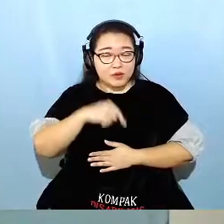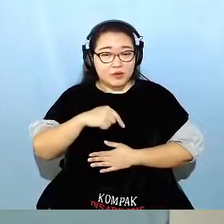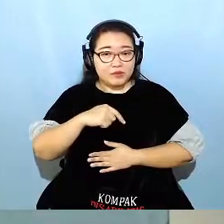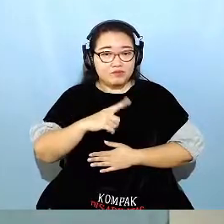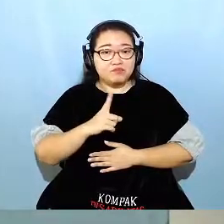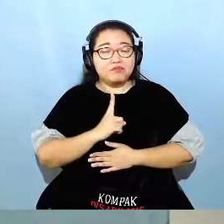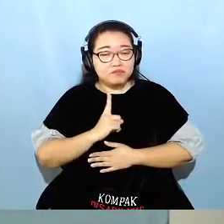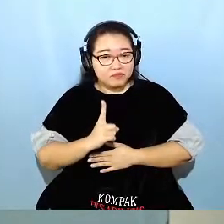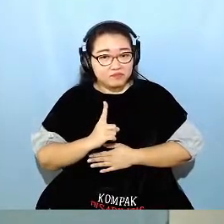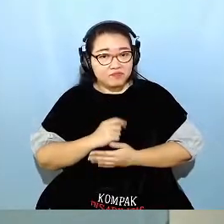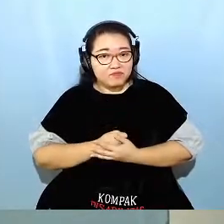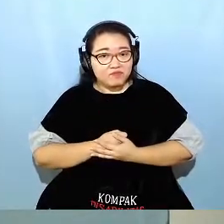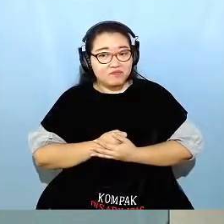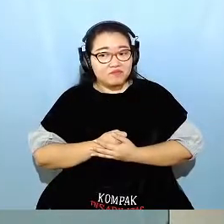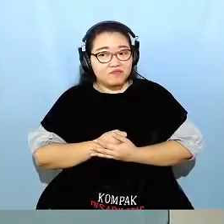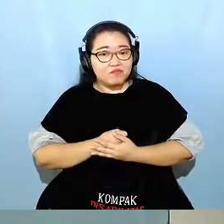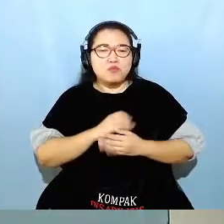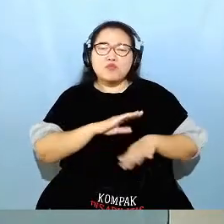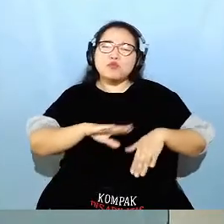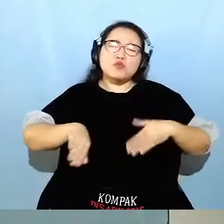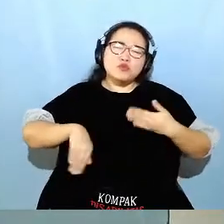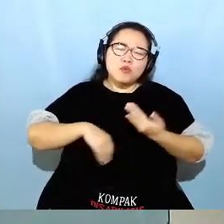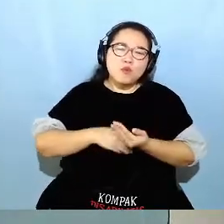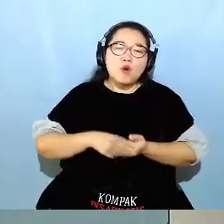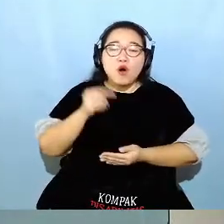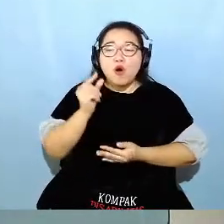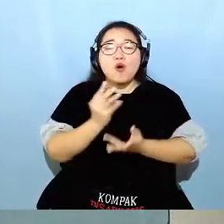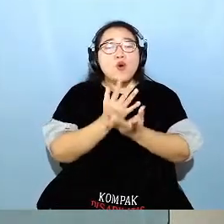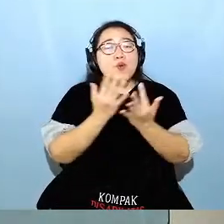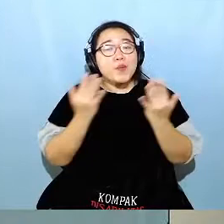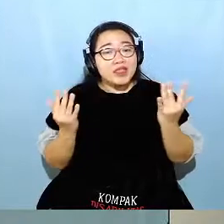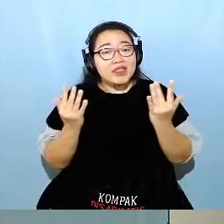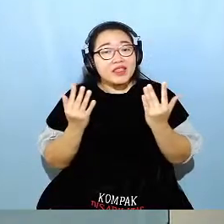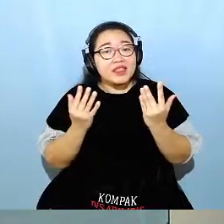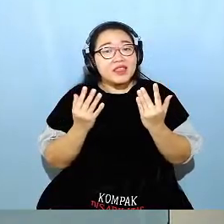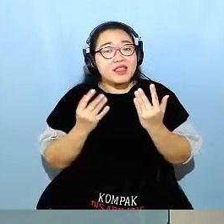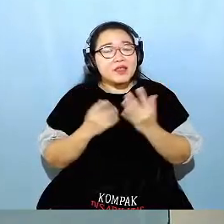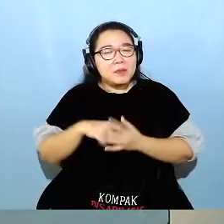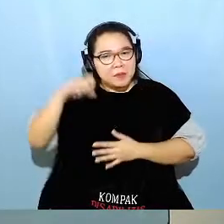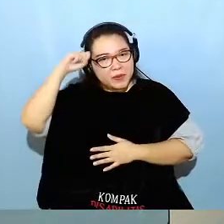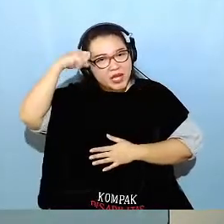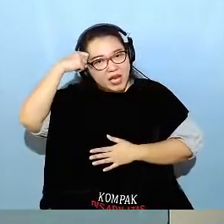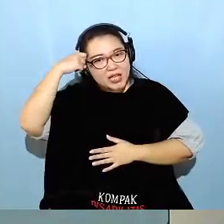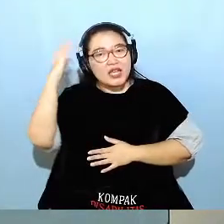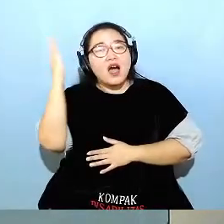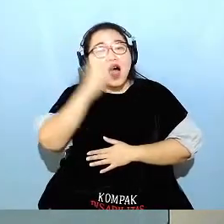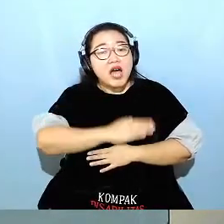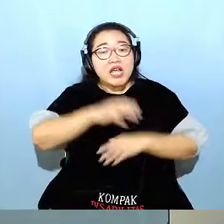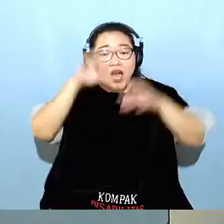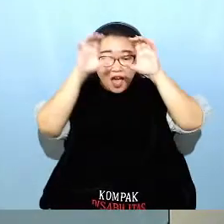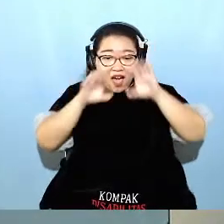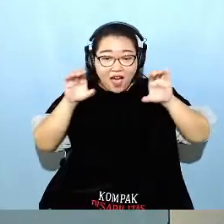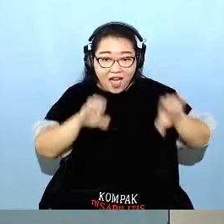kita seluruh umat gereja menyambut hari raya yang sangat penting, hari raya